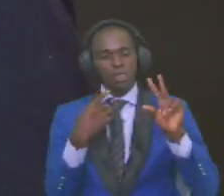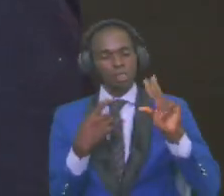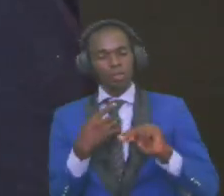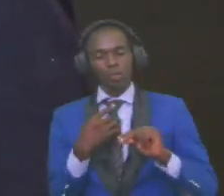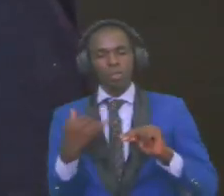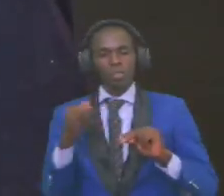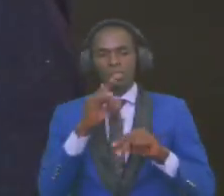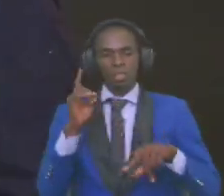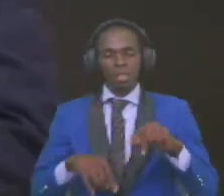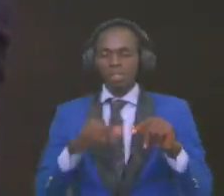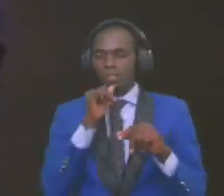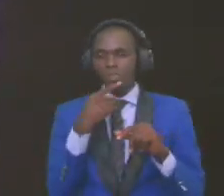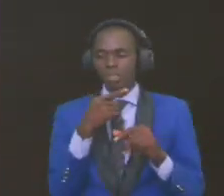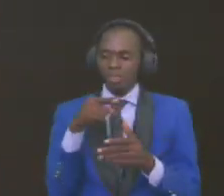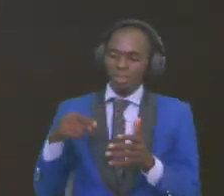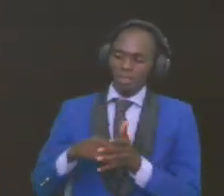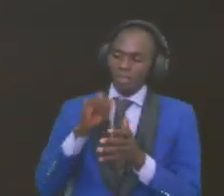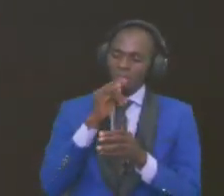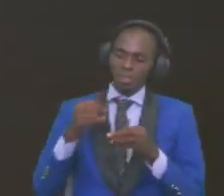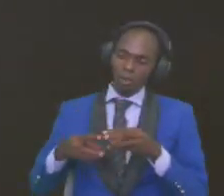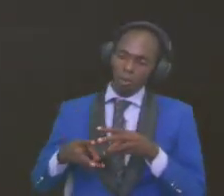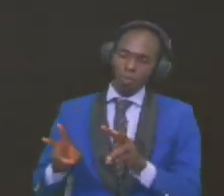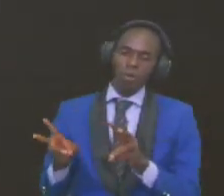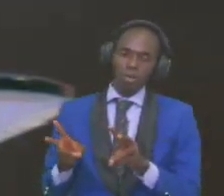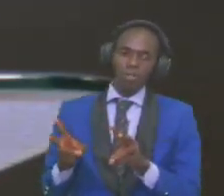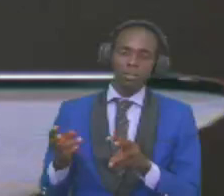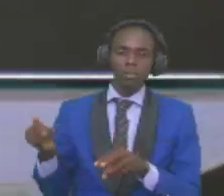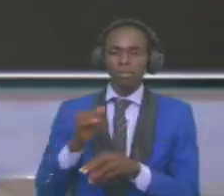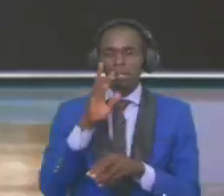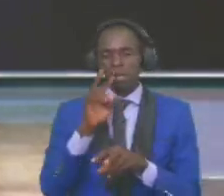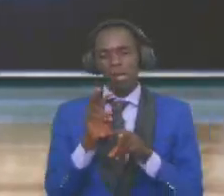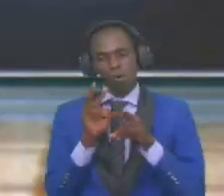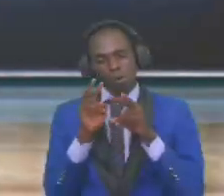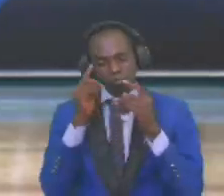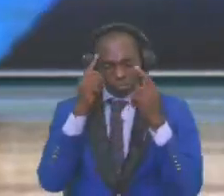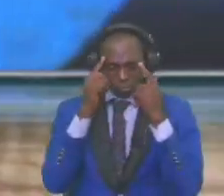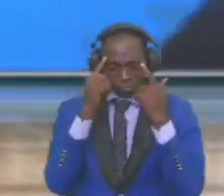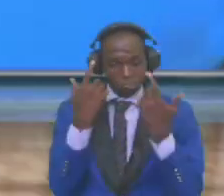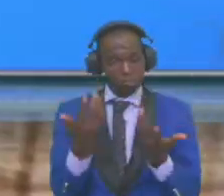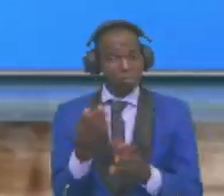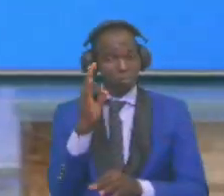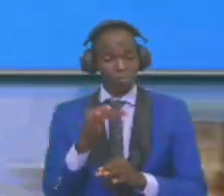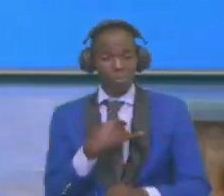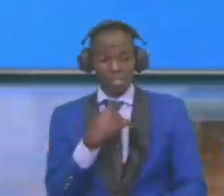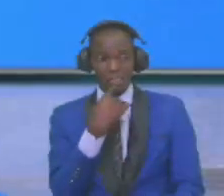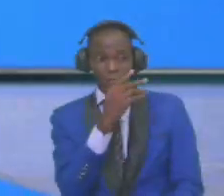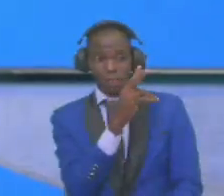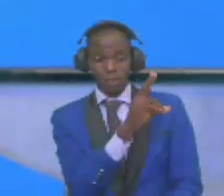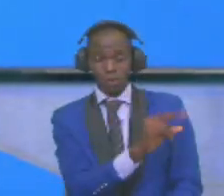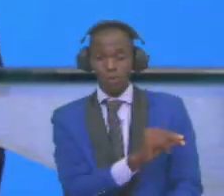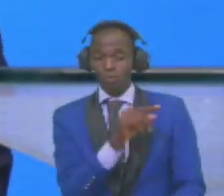et le peu de dire que voici la voie alors il est possible si je dis non maintenant